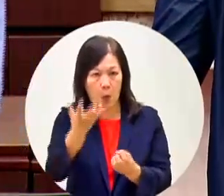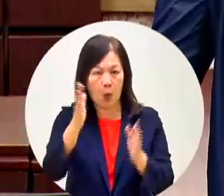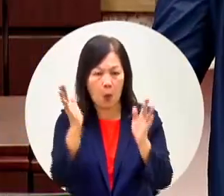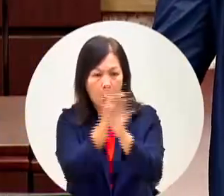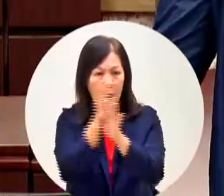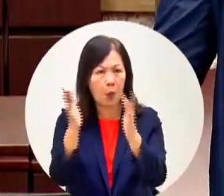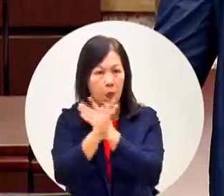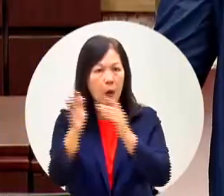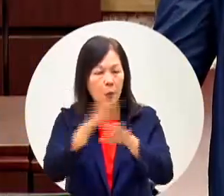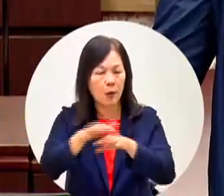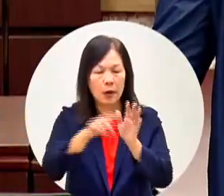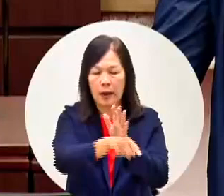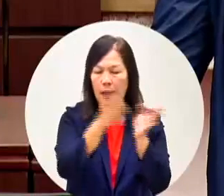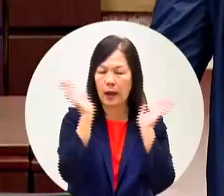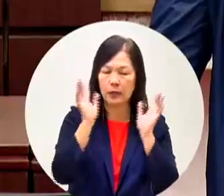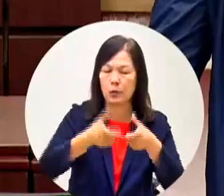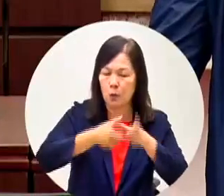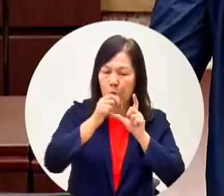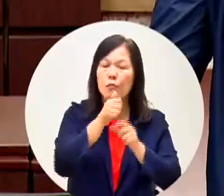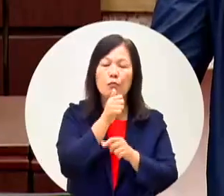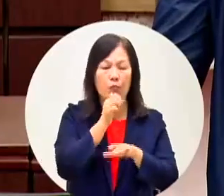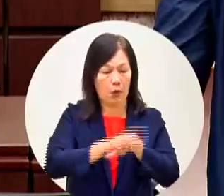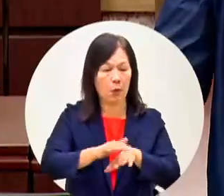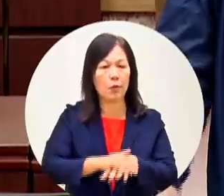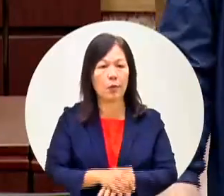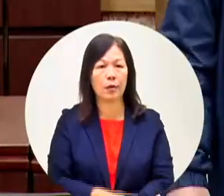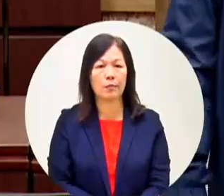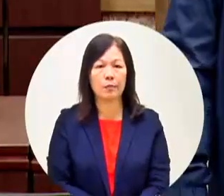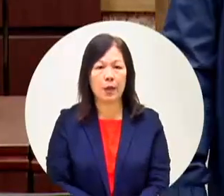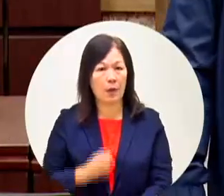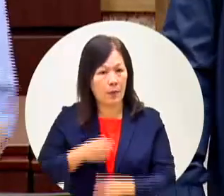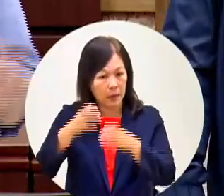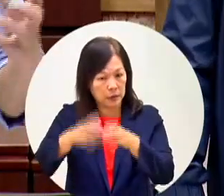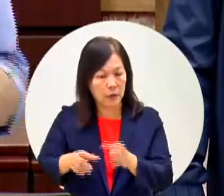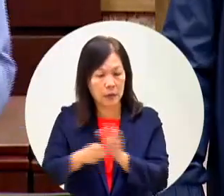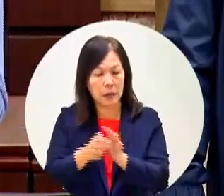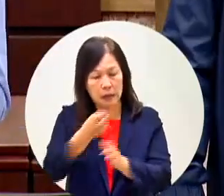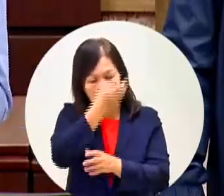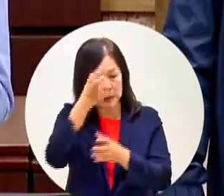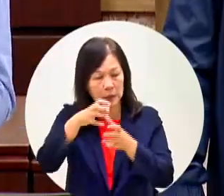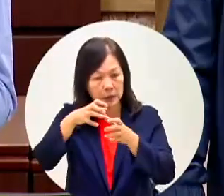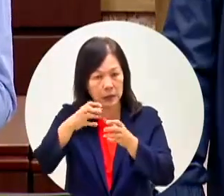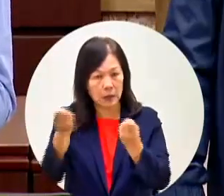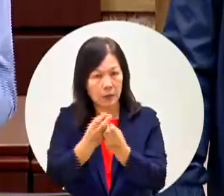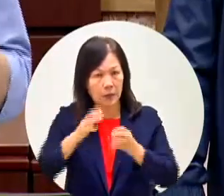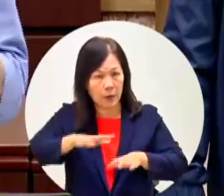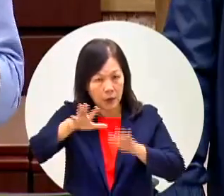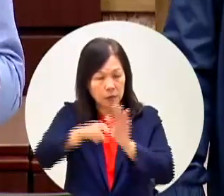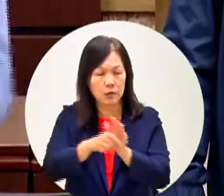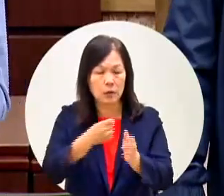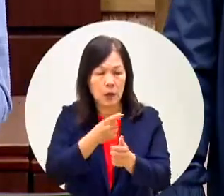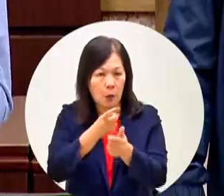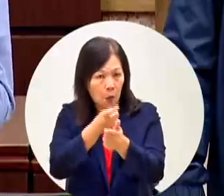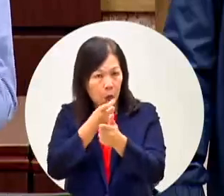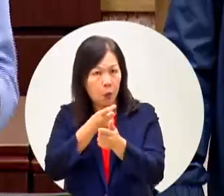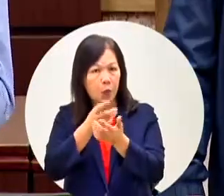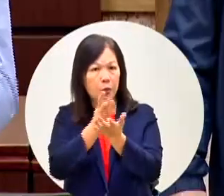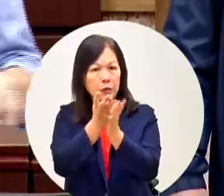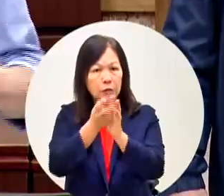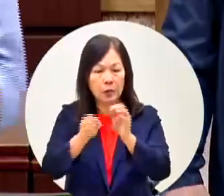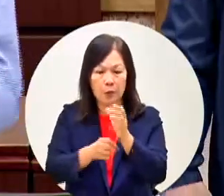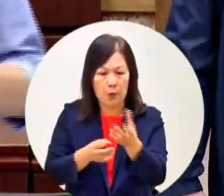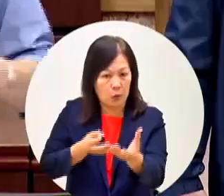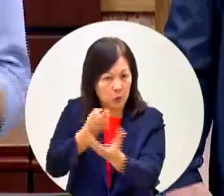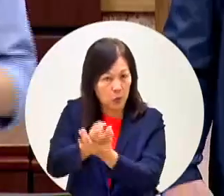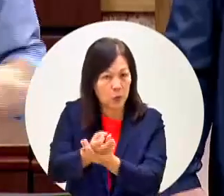是我们成立青年局之后，以及吸引金发局、观光局这些所有的这些投资在高雄各个